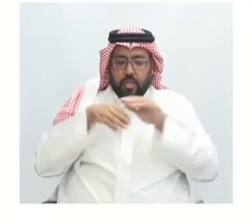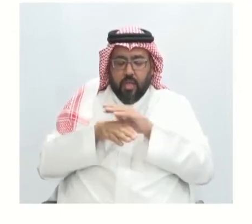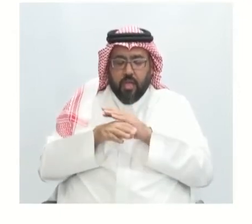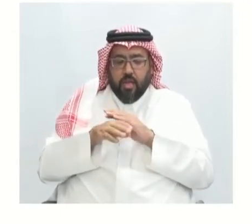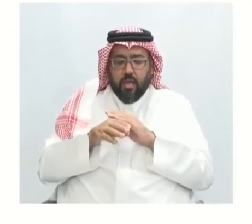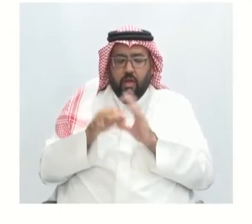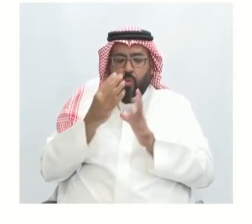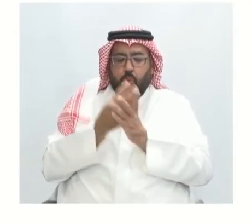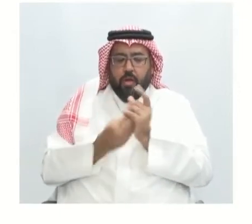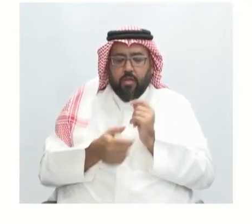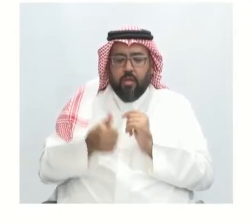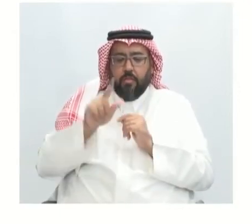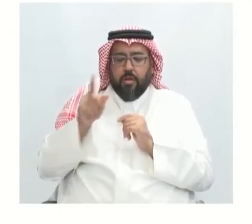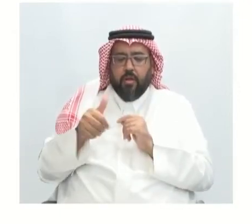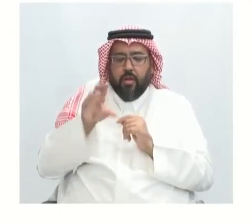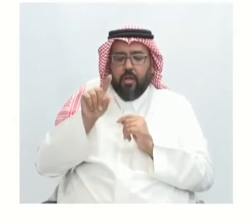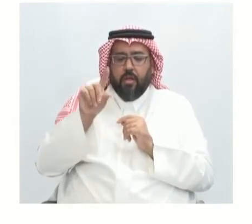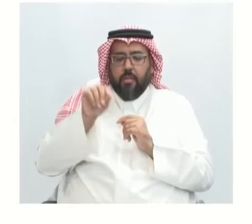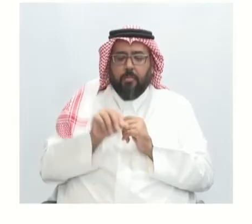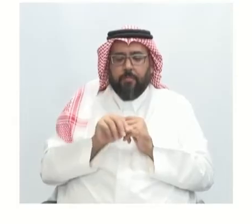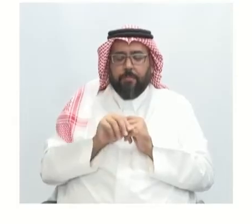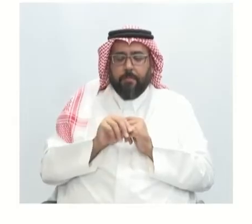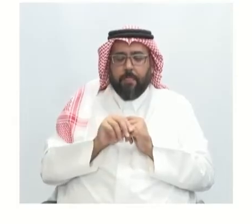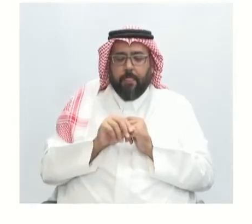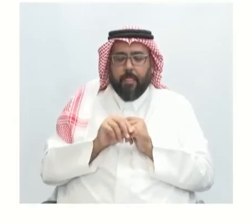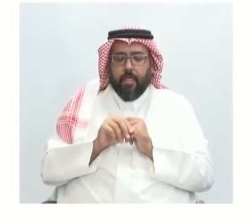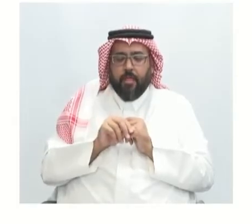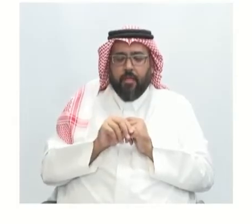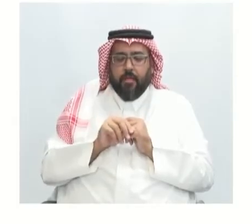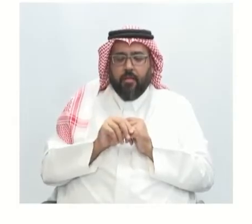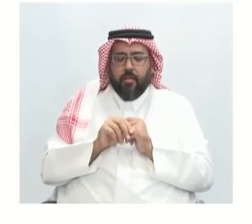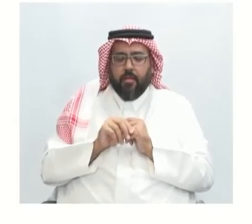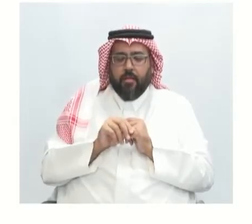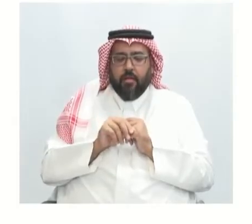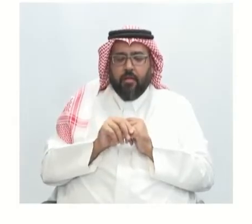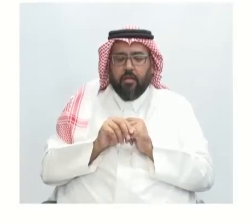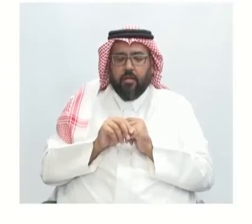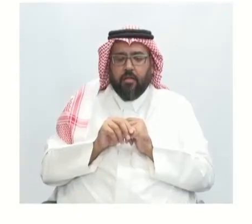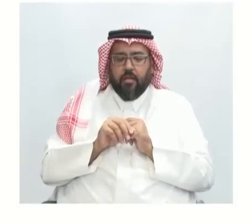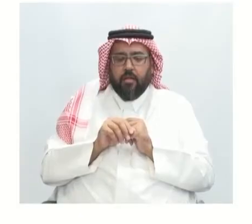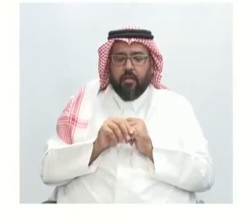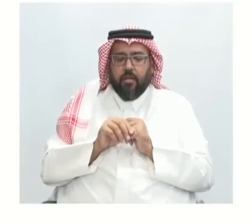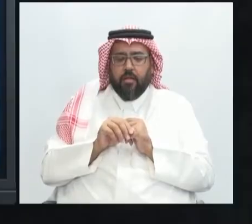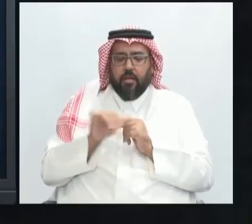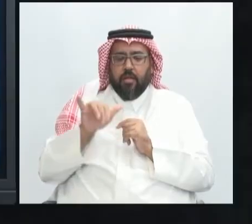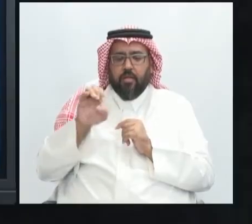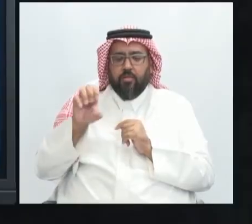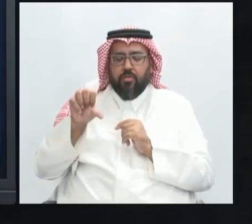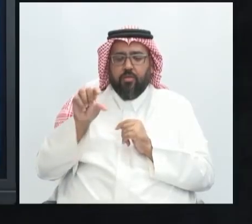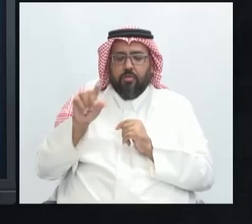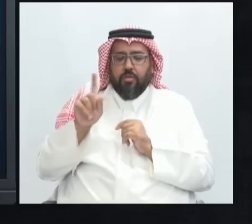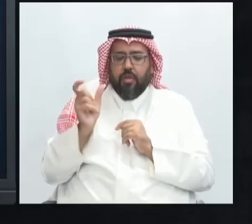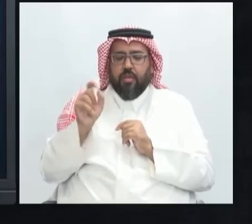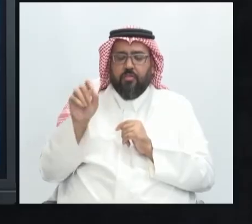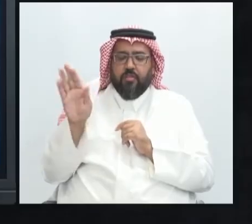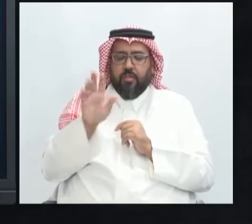على ولده ابراهيم رضي الله عنه وهو يجود بنفسه ما معنى يجود بنفسه ما معنى